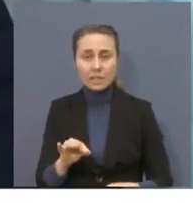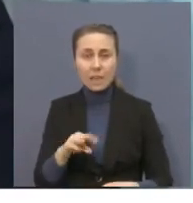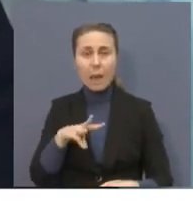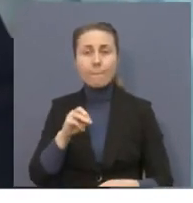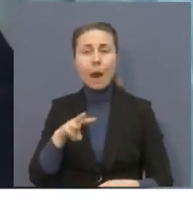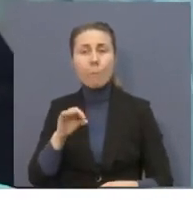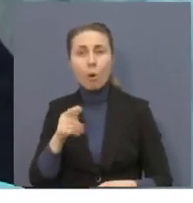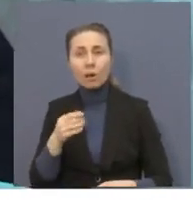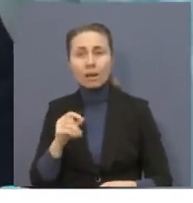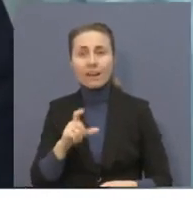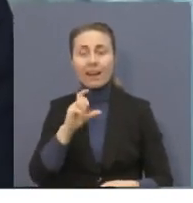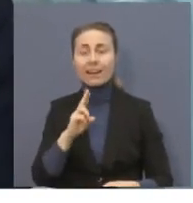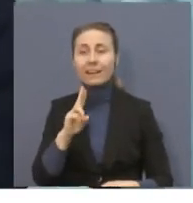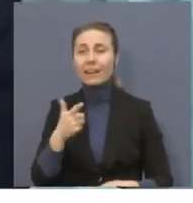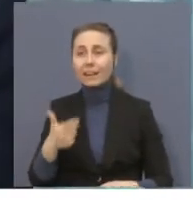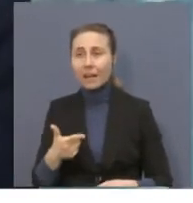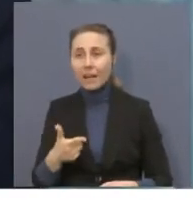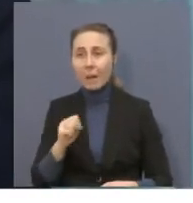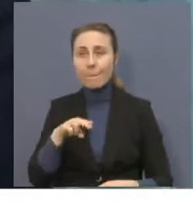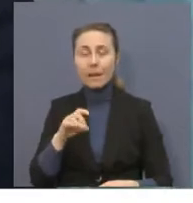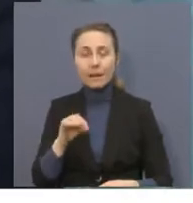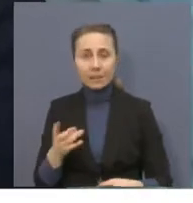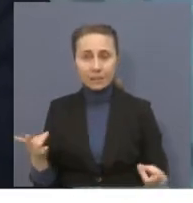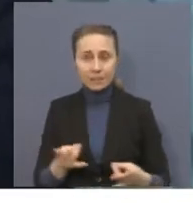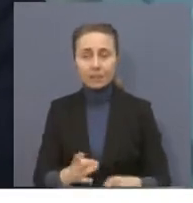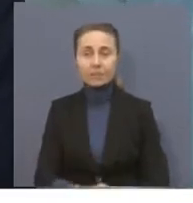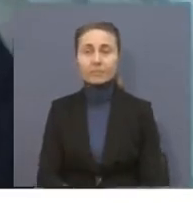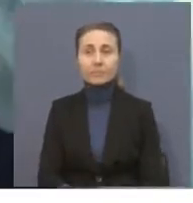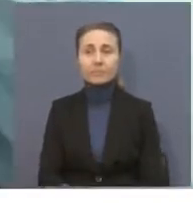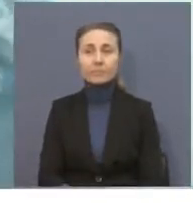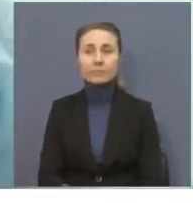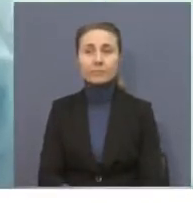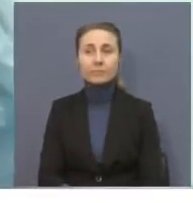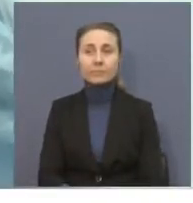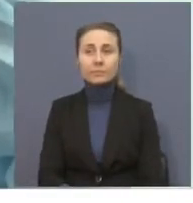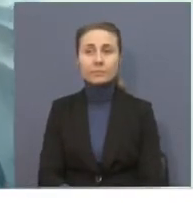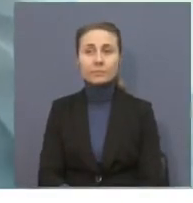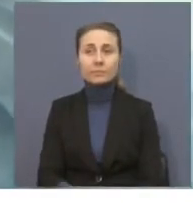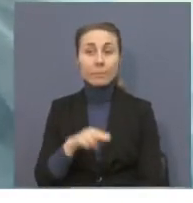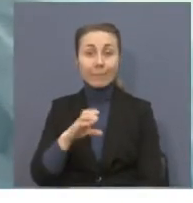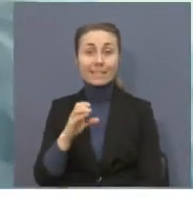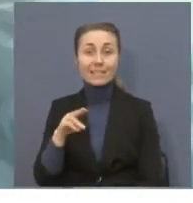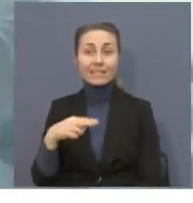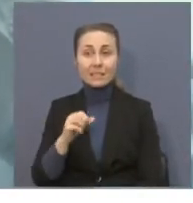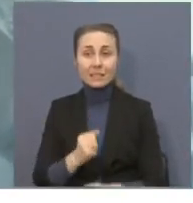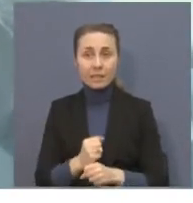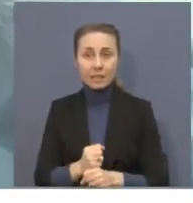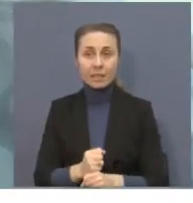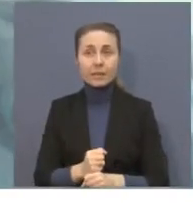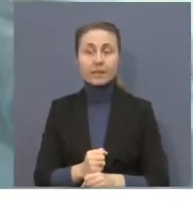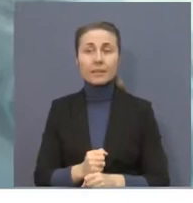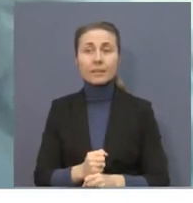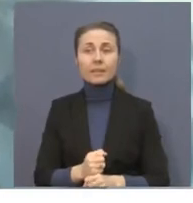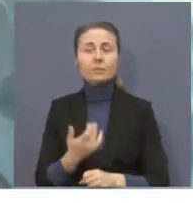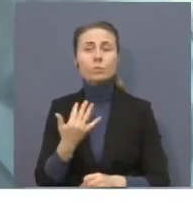маммограф, ЭКГ аппарат. Лифт даем, сейчас лифт даем. Проблем нет сейчас на лифт. Просто поезда сделали, нет? Да, да, экспертизы. Сколько там